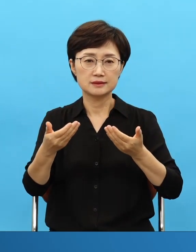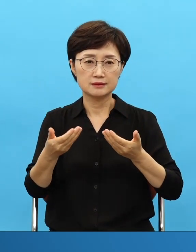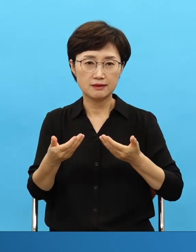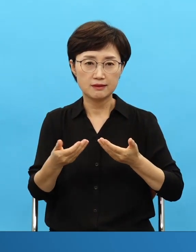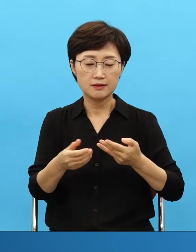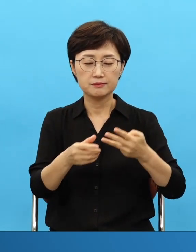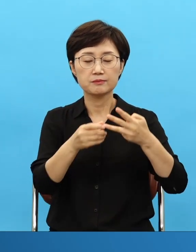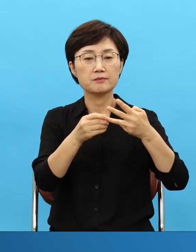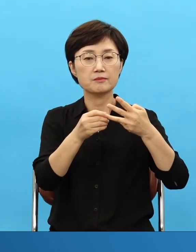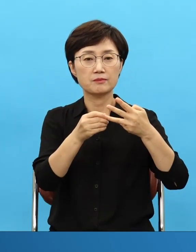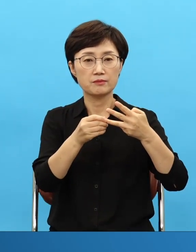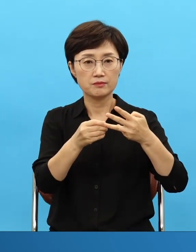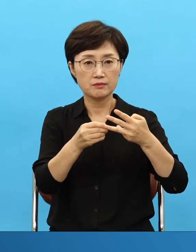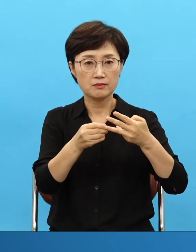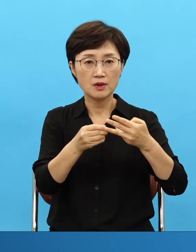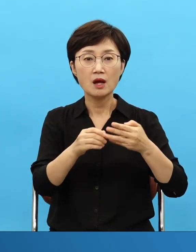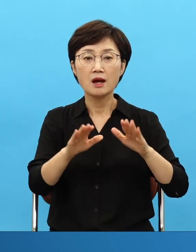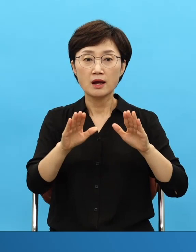하시네.